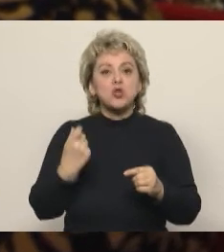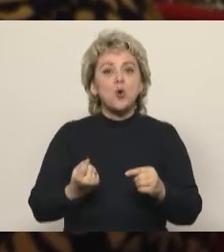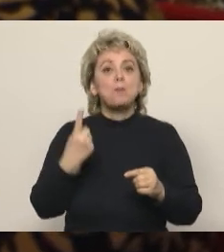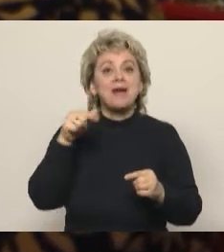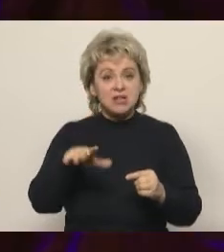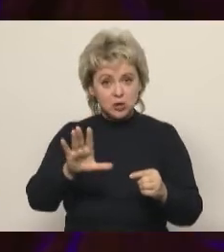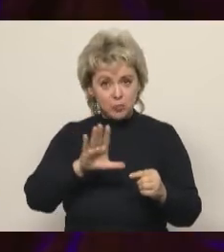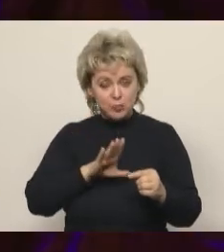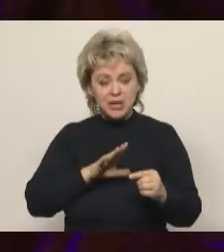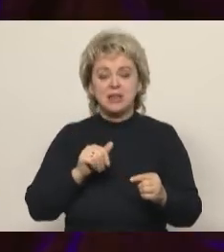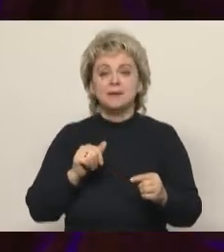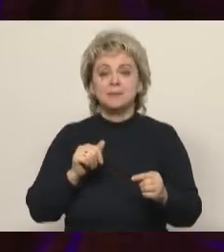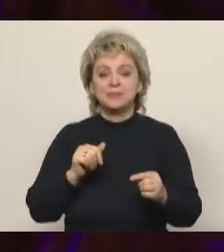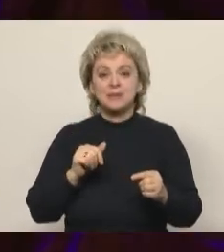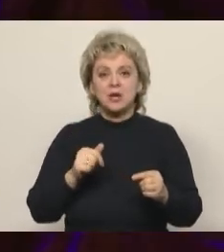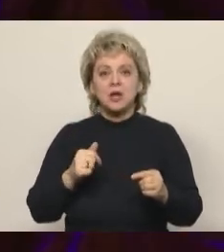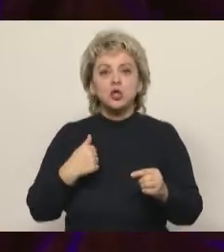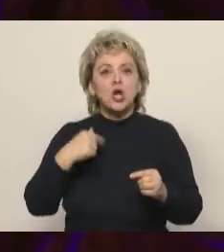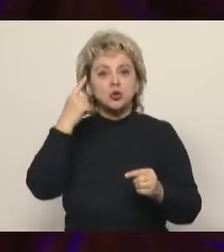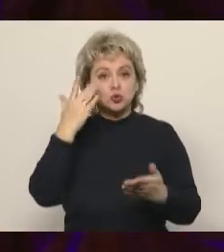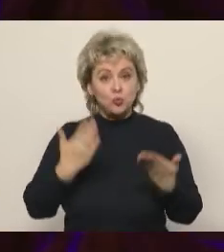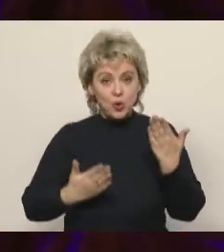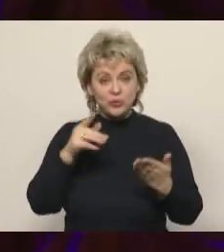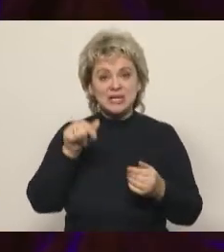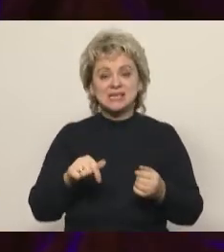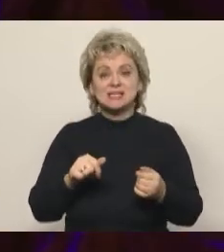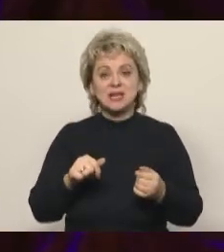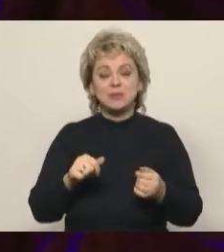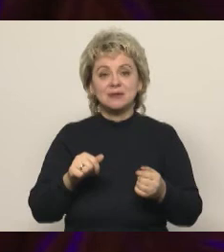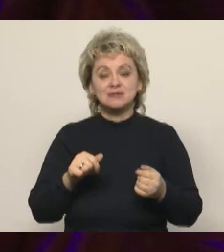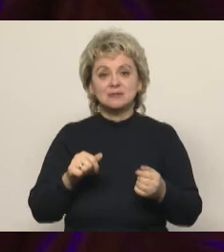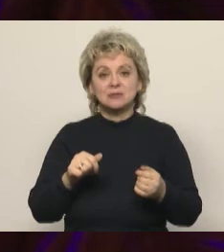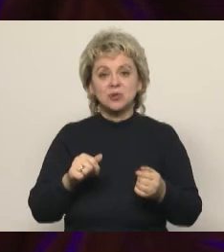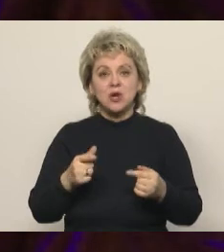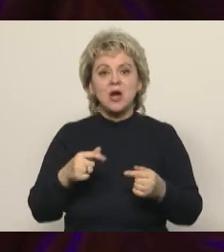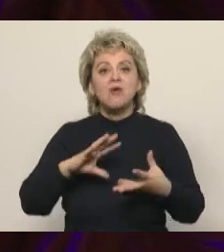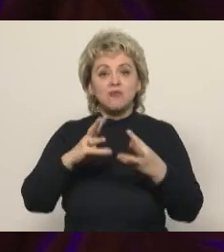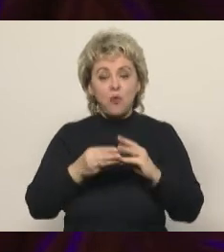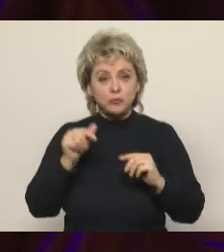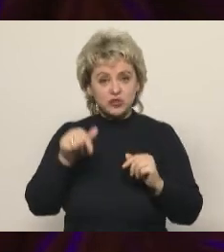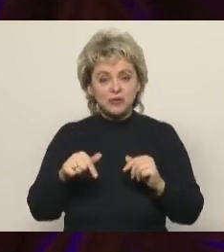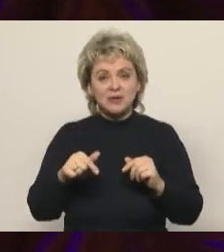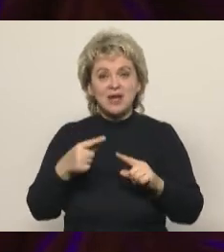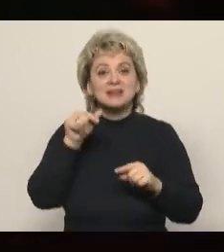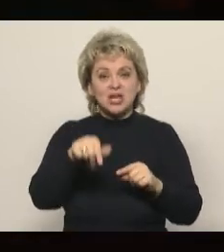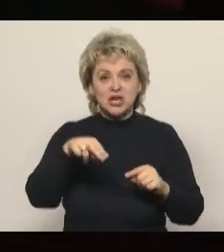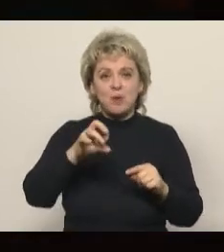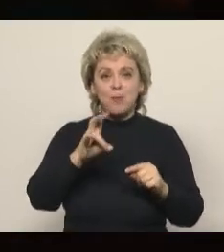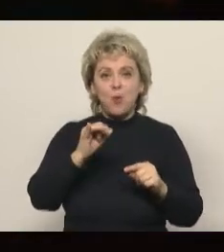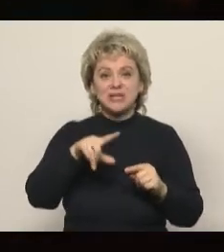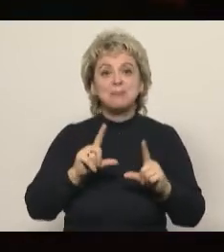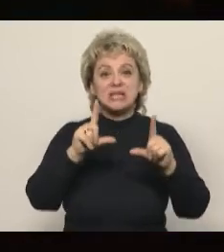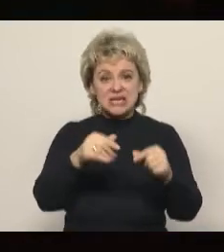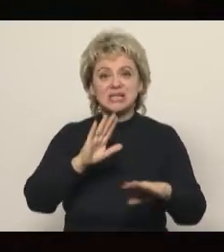рождение. И я думаю, если бы... В общем, я на этих бы пони ездил до сих